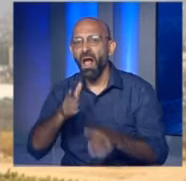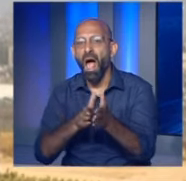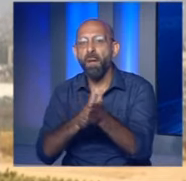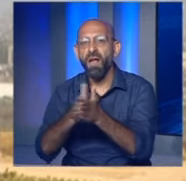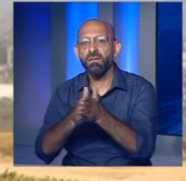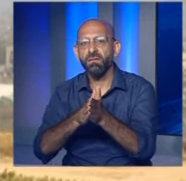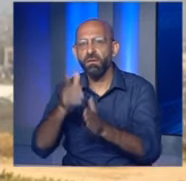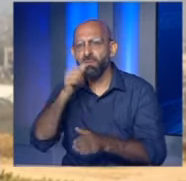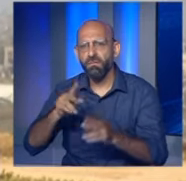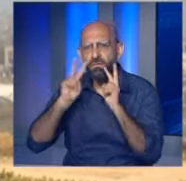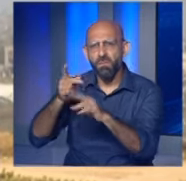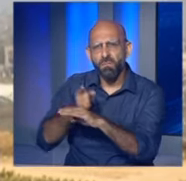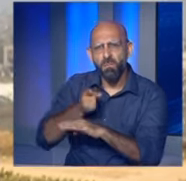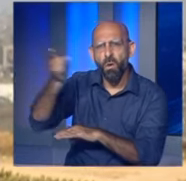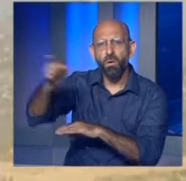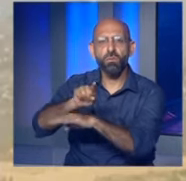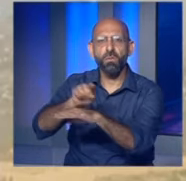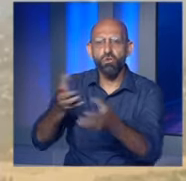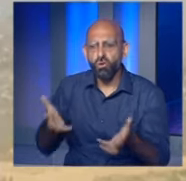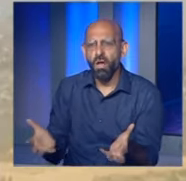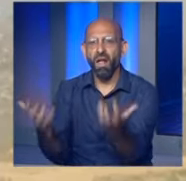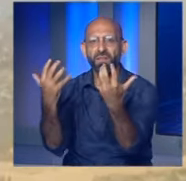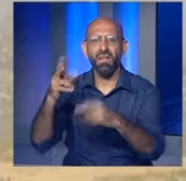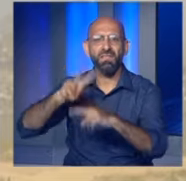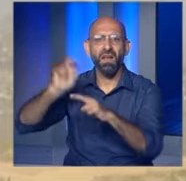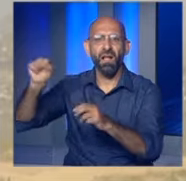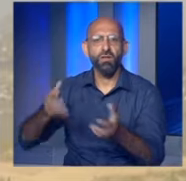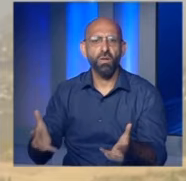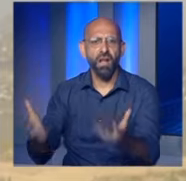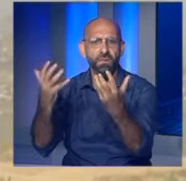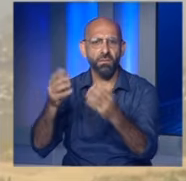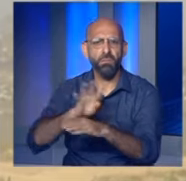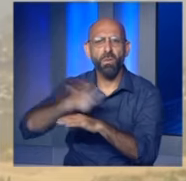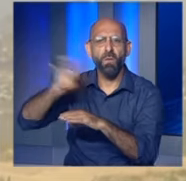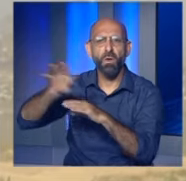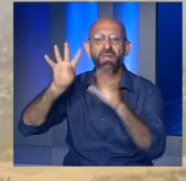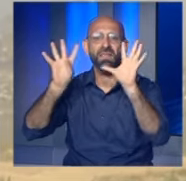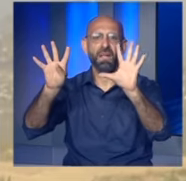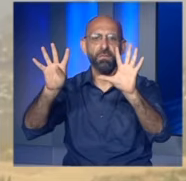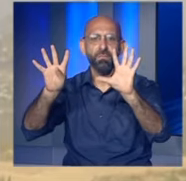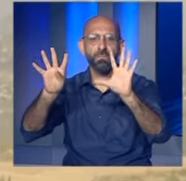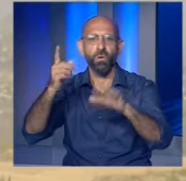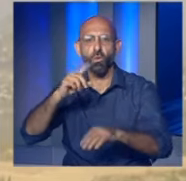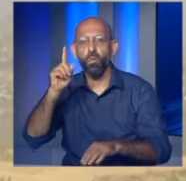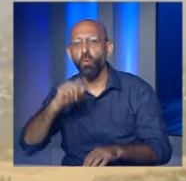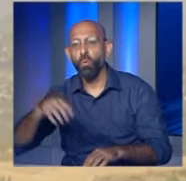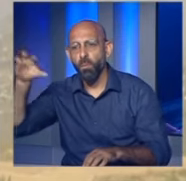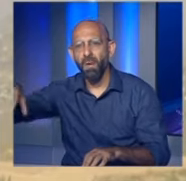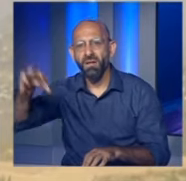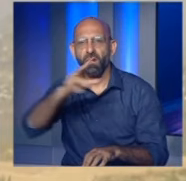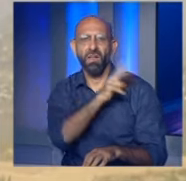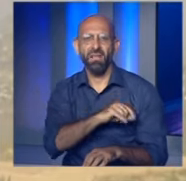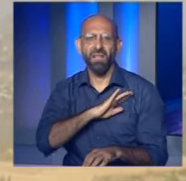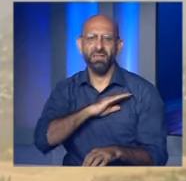كتائب القصم انها استهدفت ناقله جند وجراف عسكريه لجيش الاحتلال من نوع دي 9 بقذائف الياسين 105